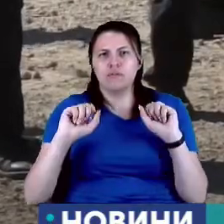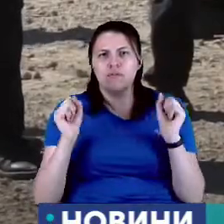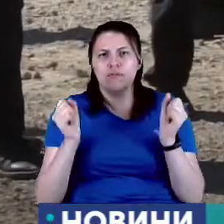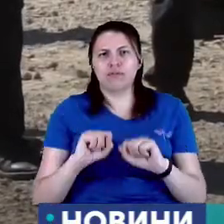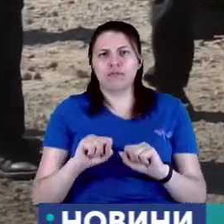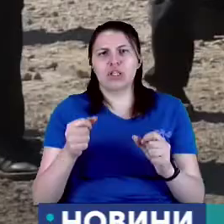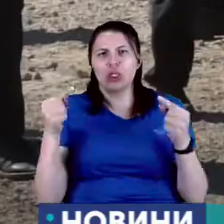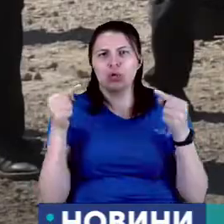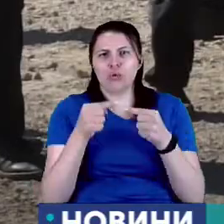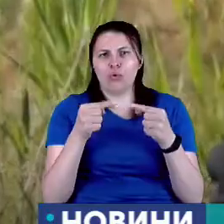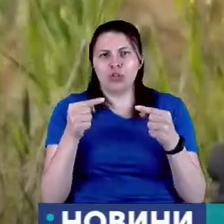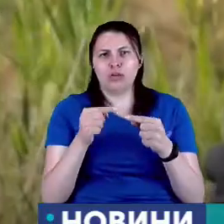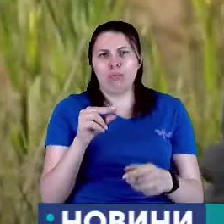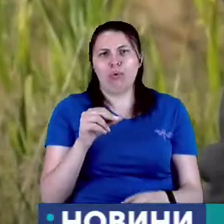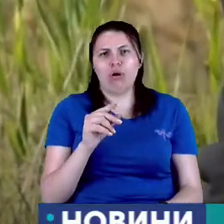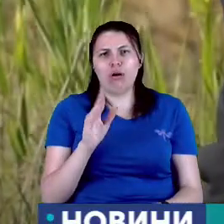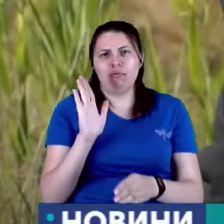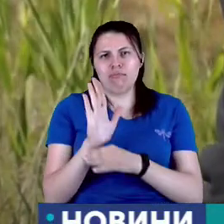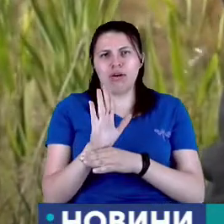Огонь!